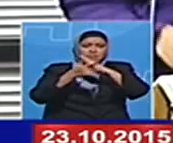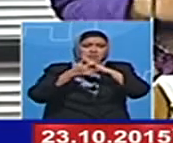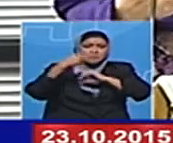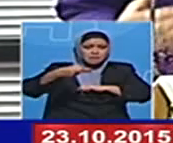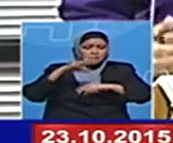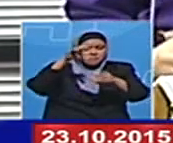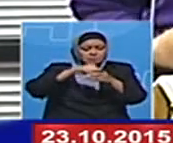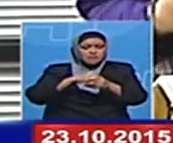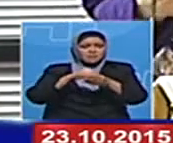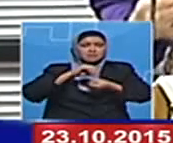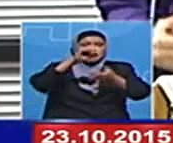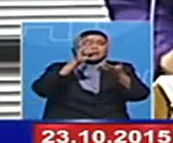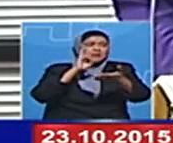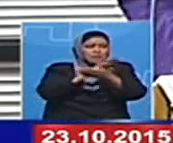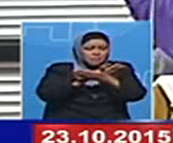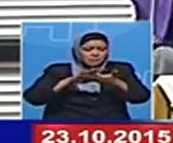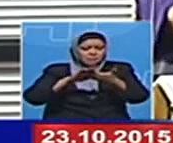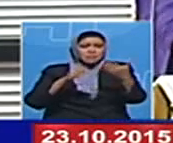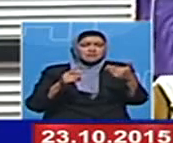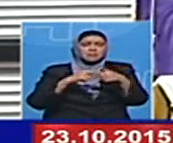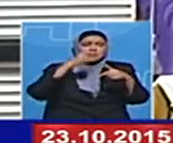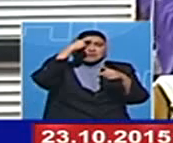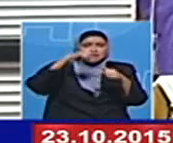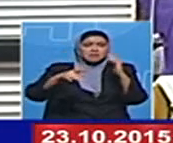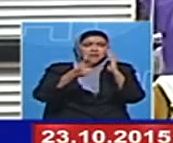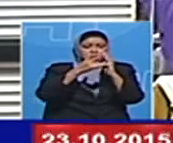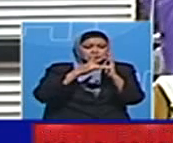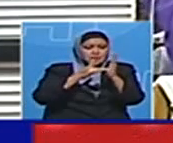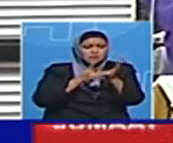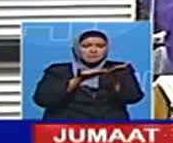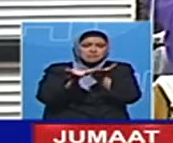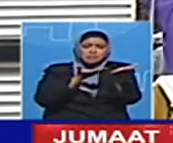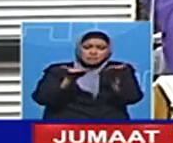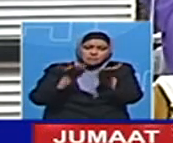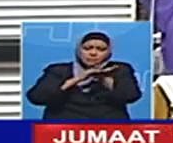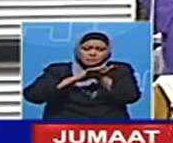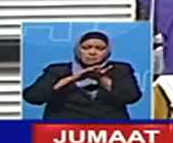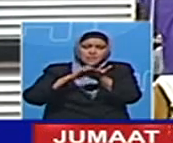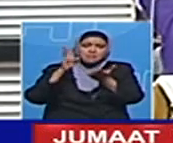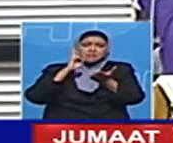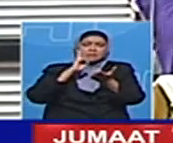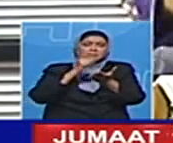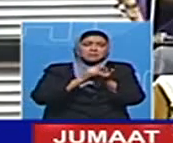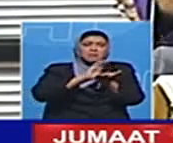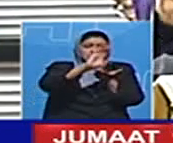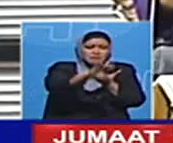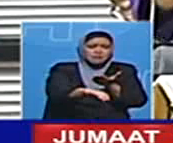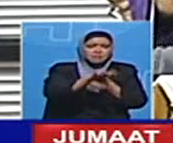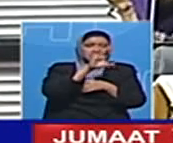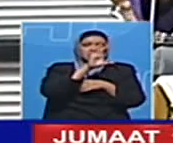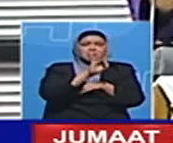bersih melalui pembinaan Loji rawatan air dengan peruntukan R77 juta